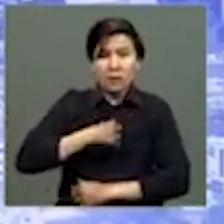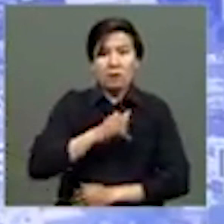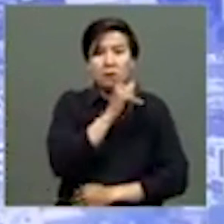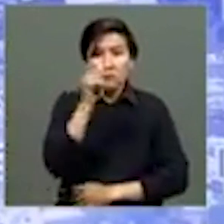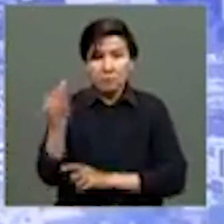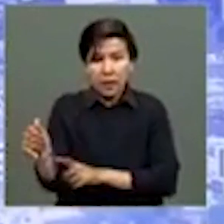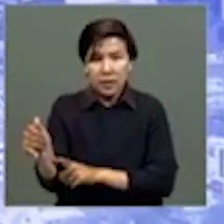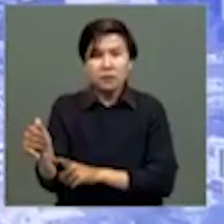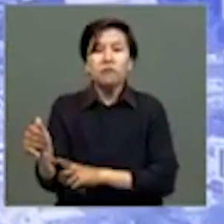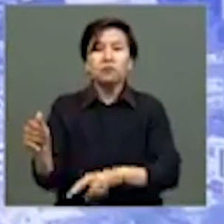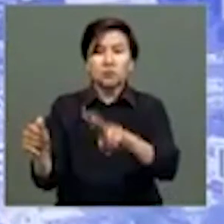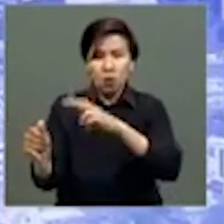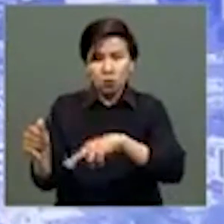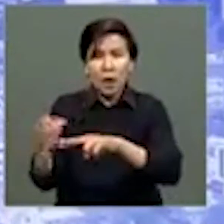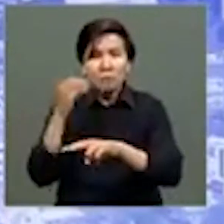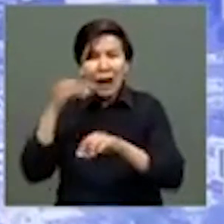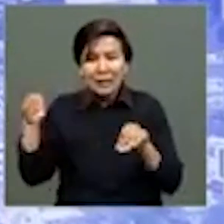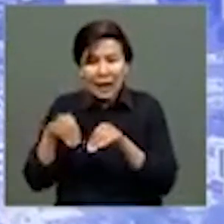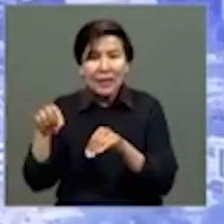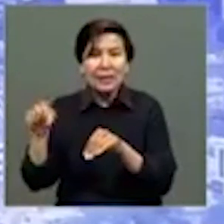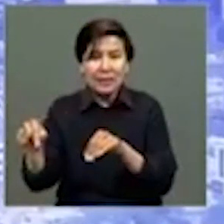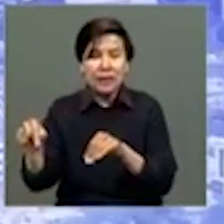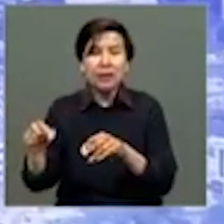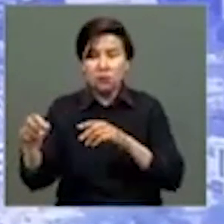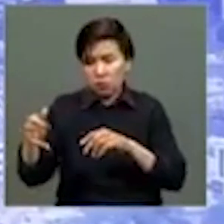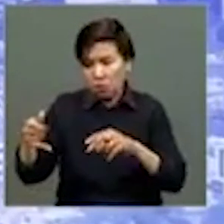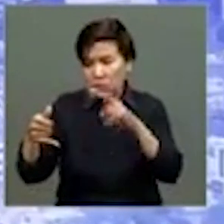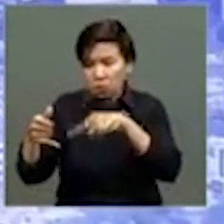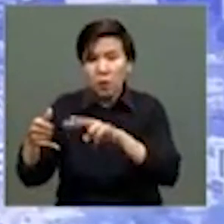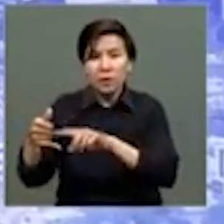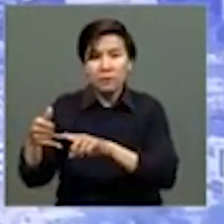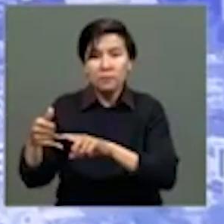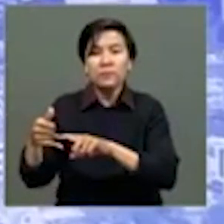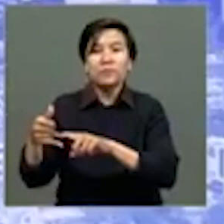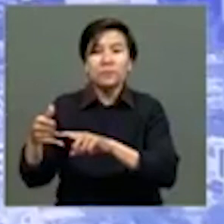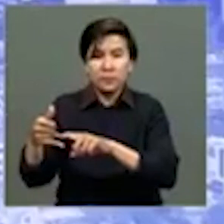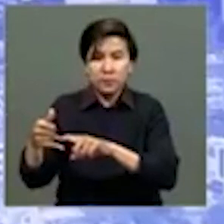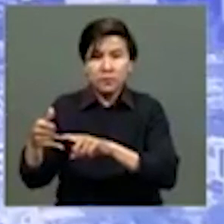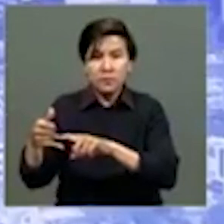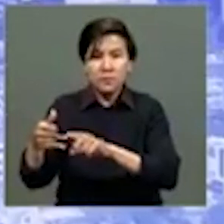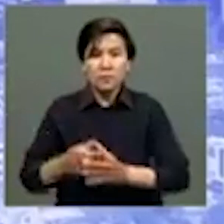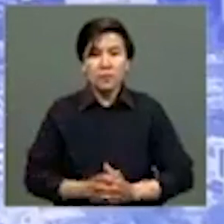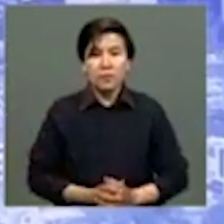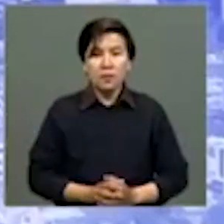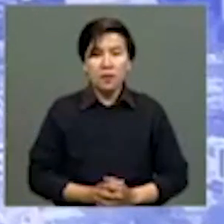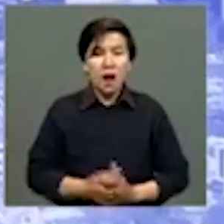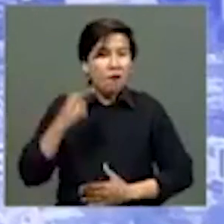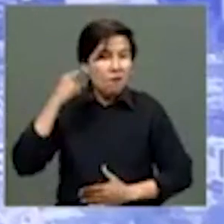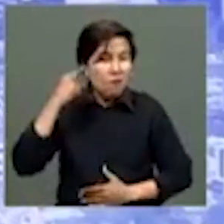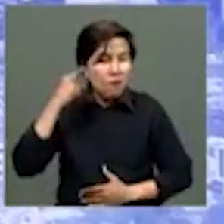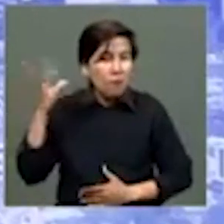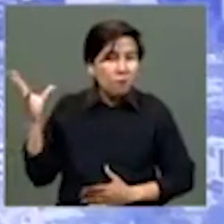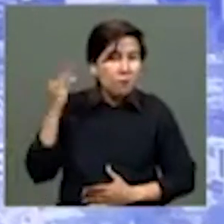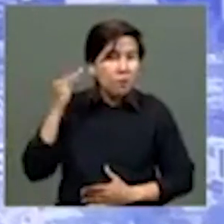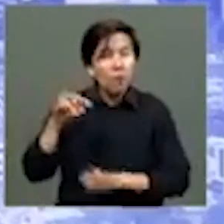รับการตรวจทันทีนะคะอันที่สองเนี่ยก็คือกลุ่มนี้ค่ะอาจจะฟังข่าวอย่างใกล้ชิดก็จริงนะคะแ